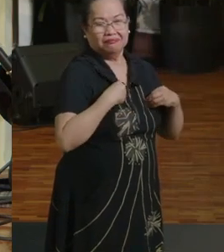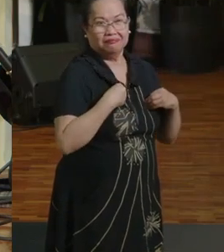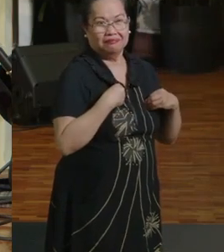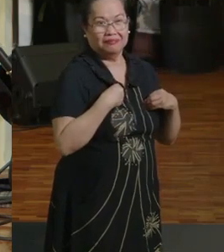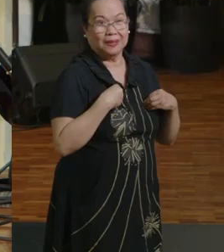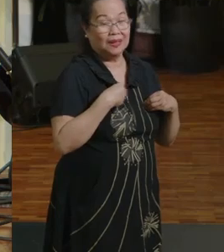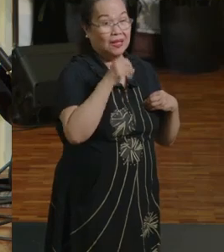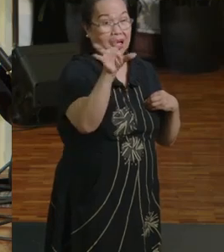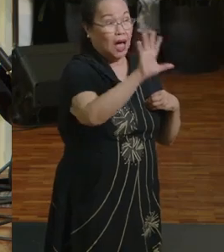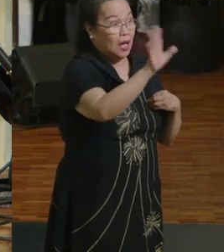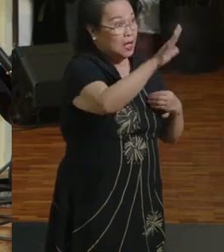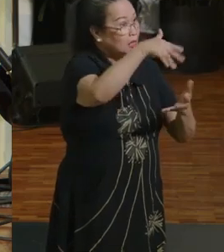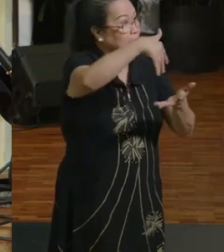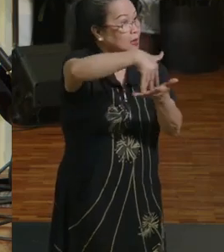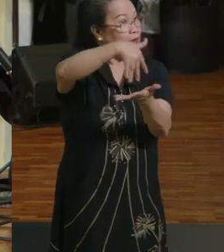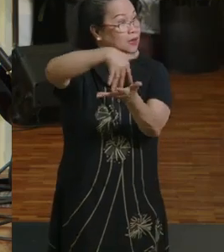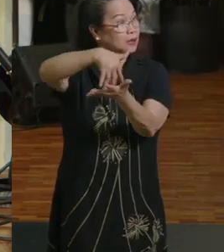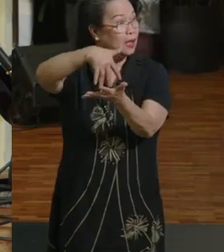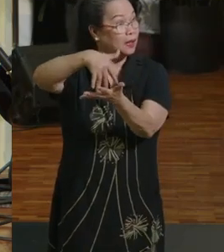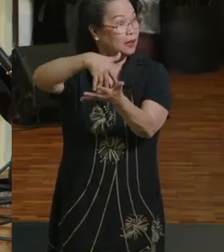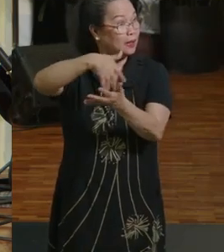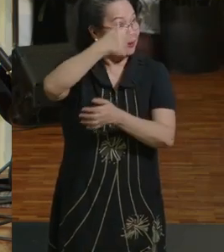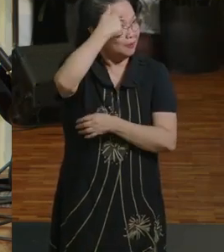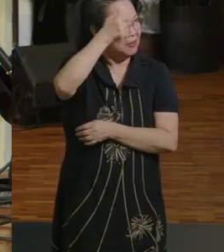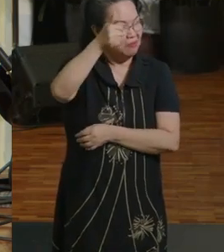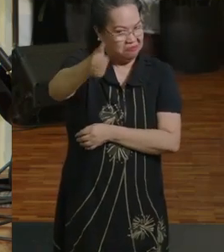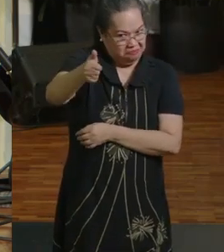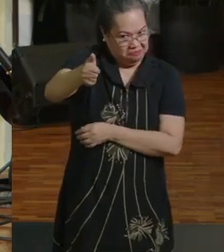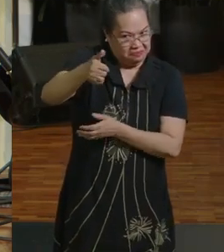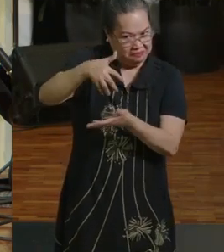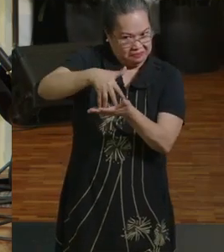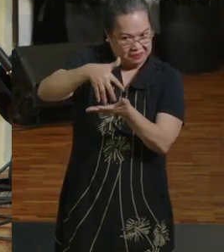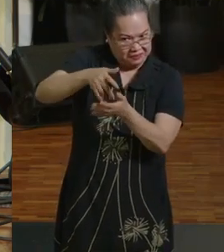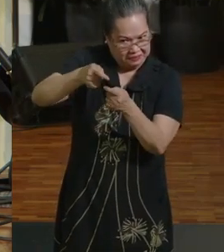ay nakapag-aral, ito ay dahil sa sarili nilang pagsisikap.